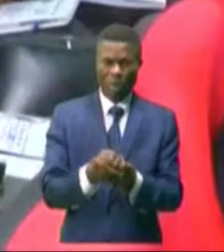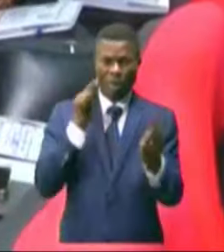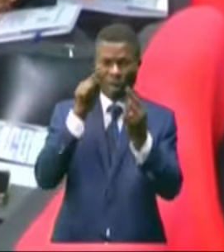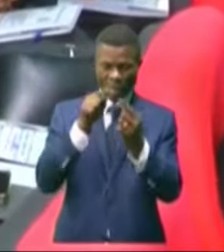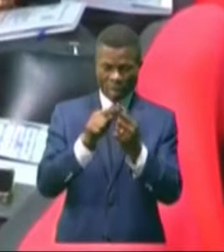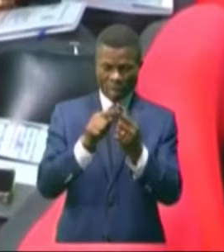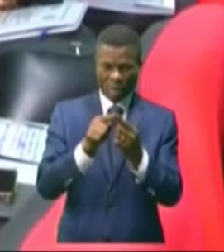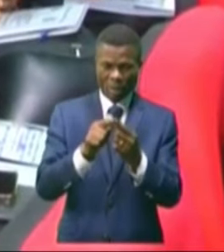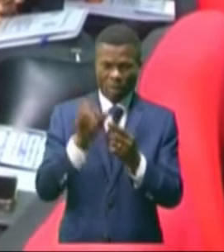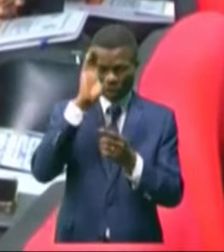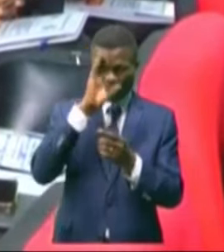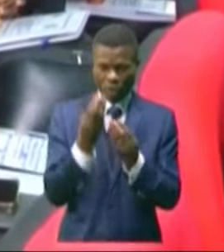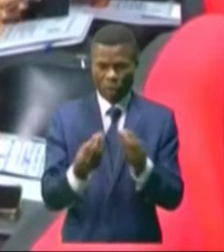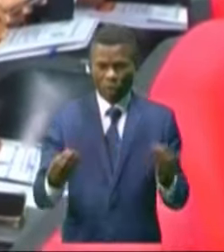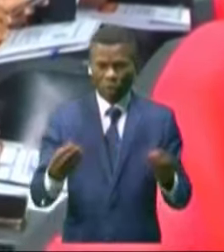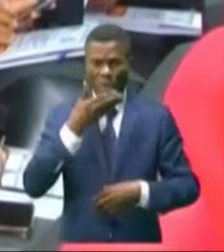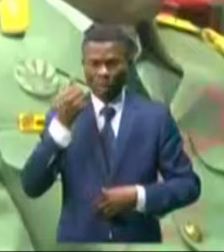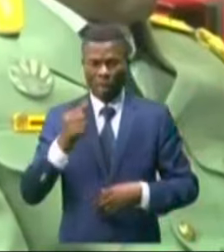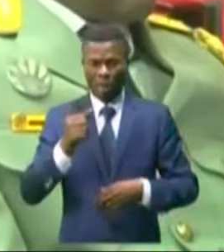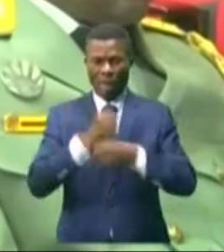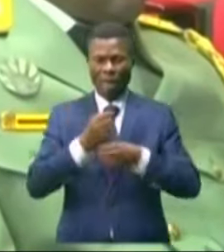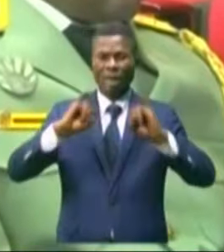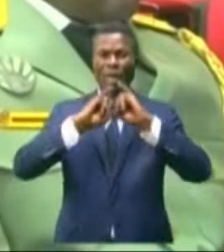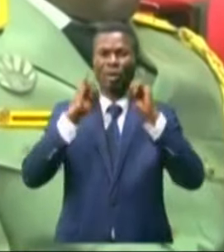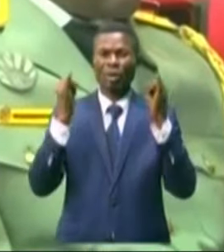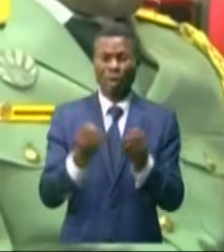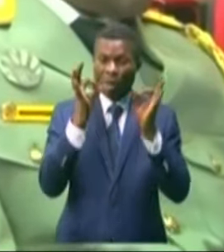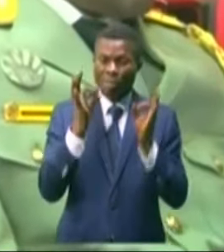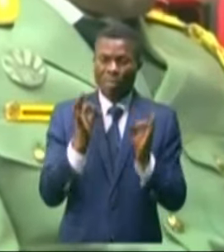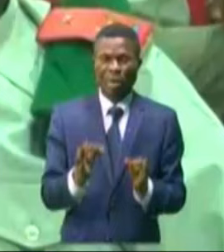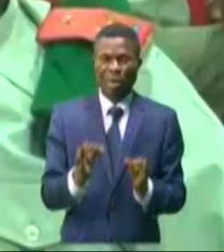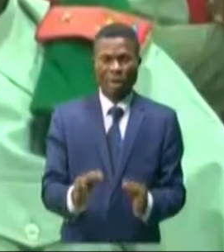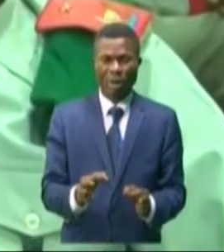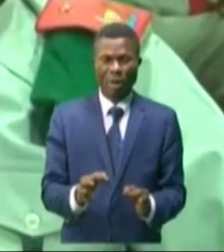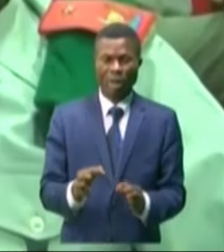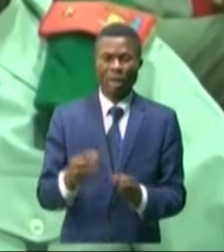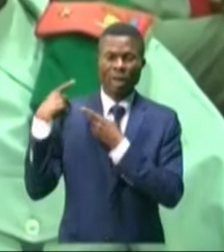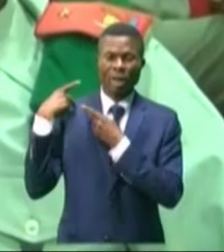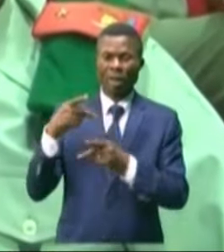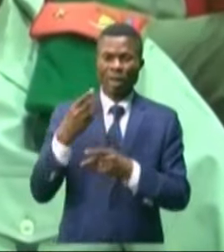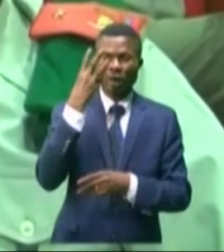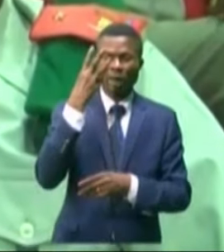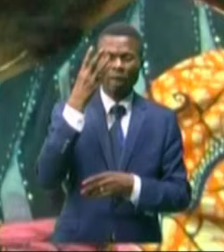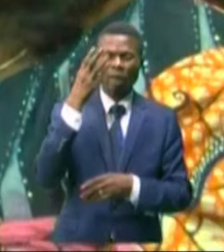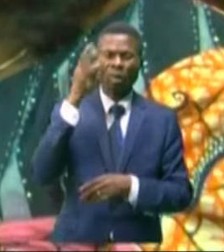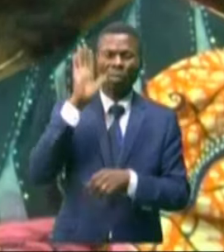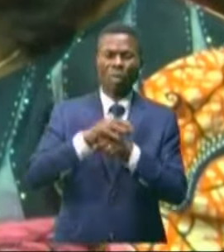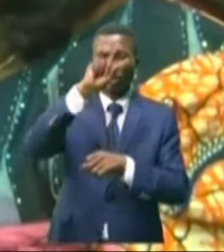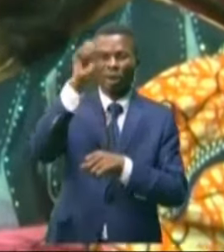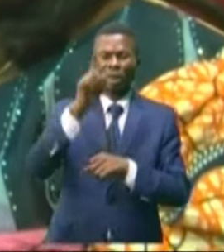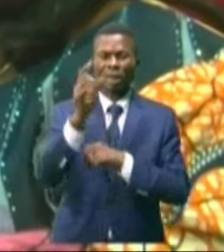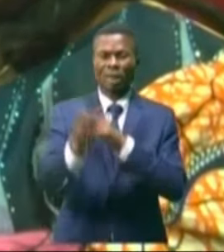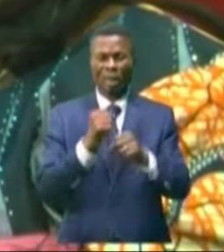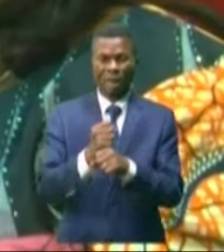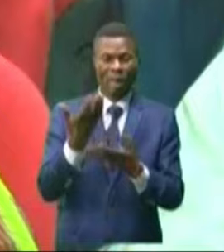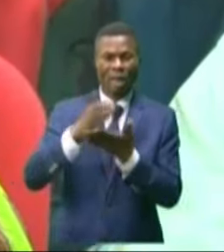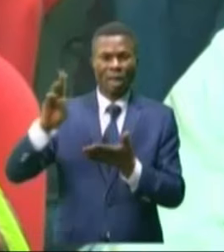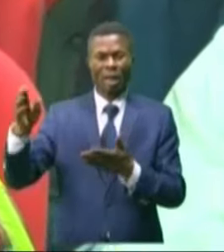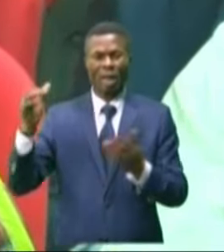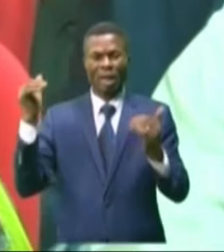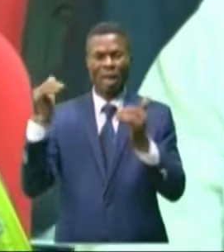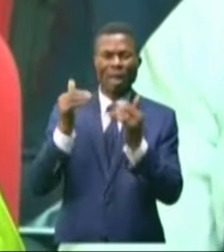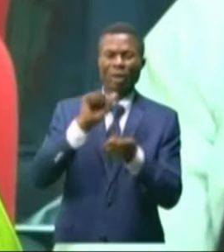d'asseoir les stratégies pour l'industrialisation. Malheureusement, depuis près de 3 décennies, cette région est confrontée à des